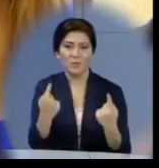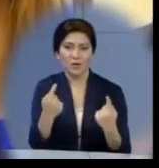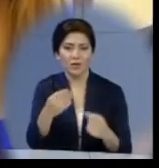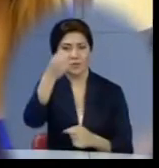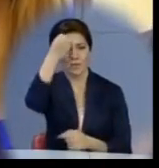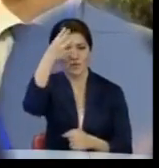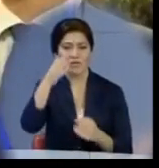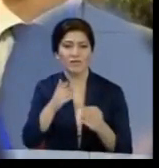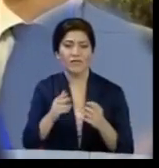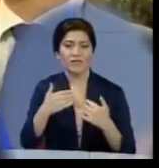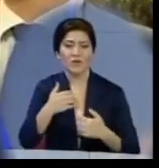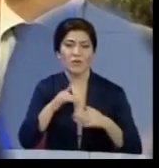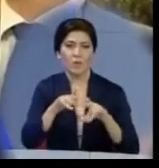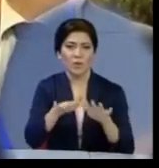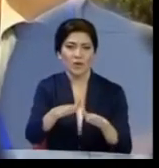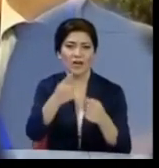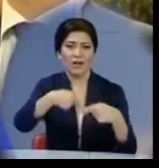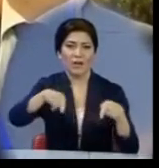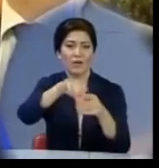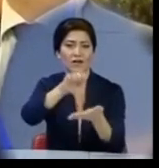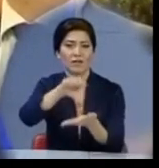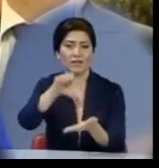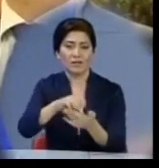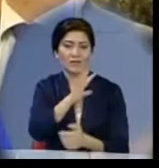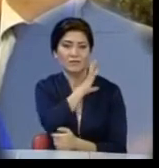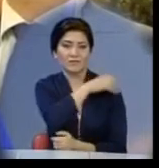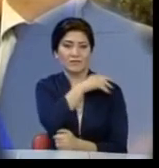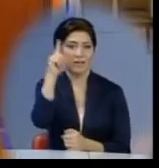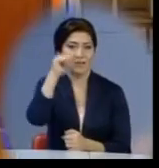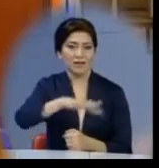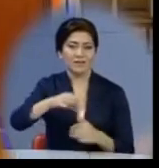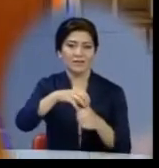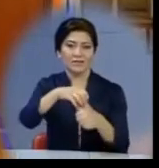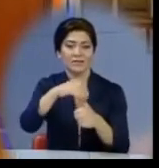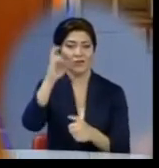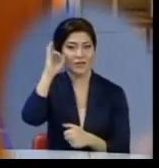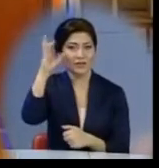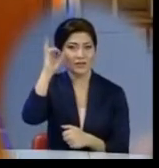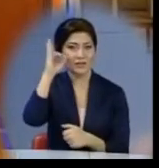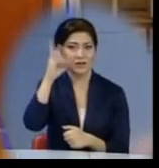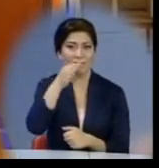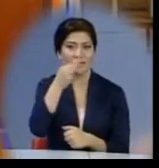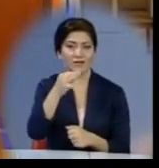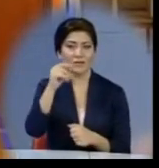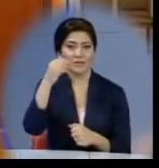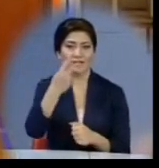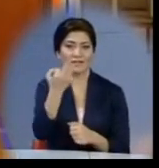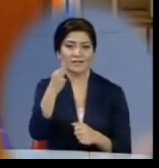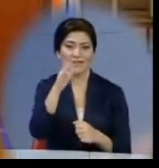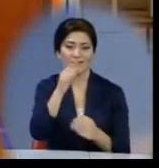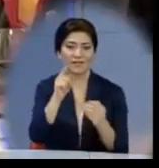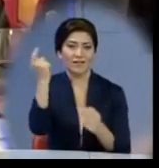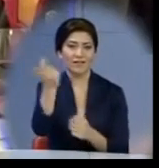մշակութային և հասարակական գործիշներ համայինքի անդհամներ։ Սանքպետերբուրգում Հայաստանի գլխավոր հյուպատոց Հրայր կարապետյանը մեր երկրի 23 համյա